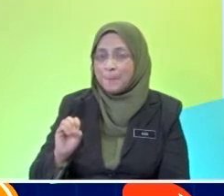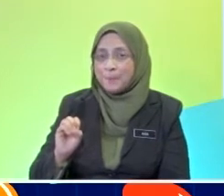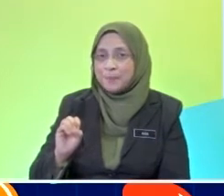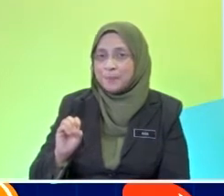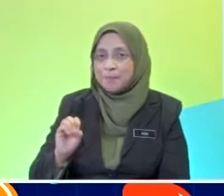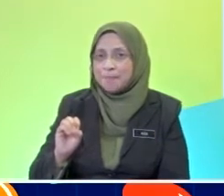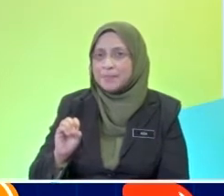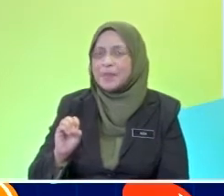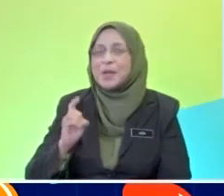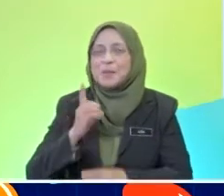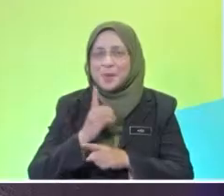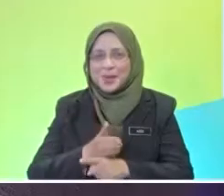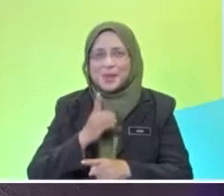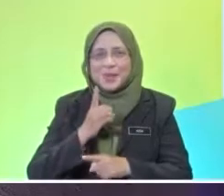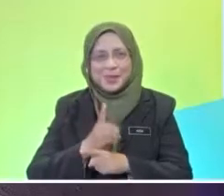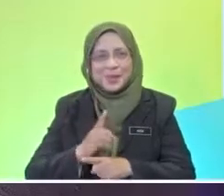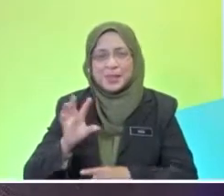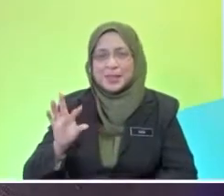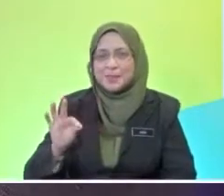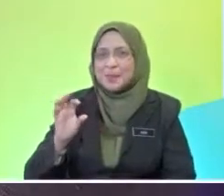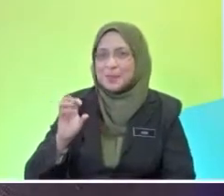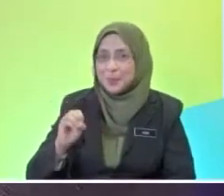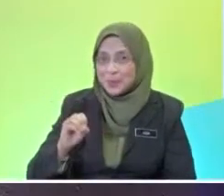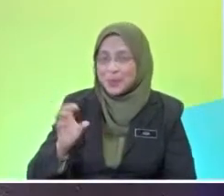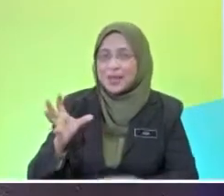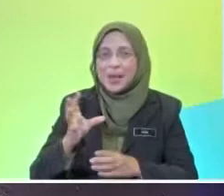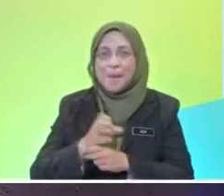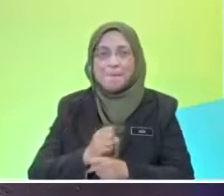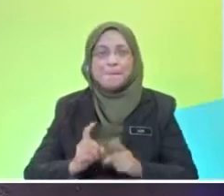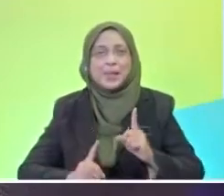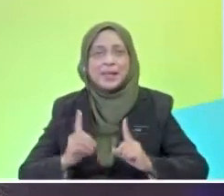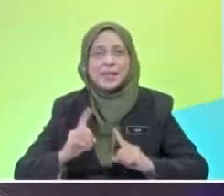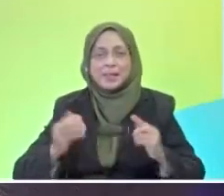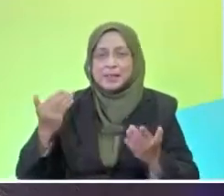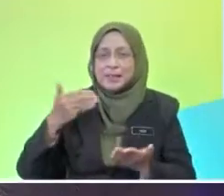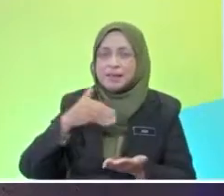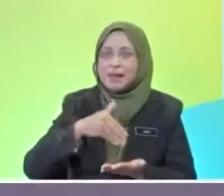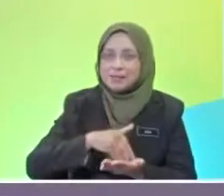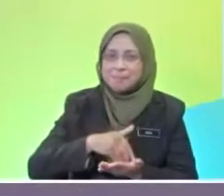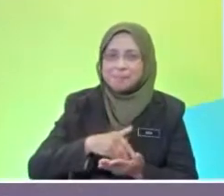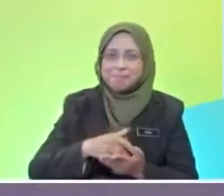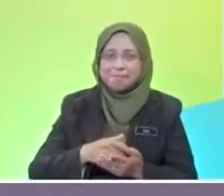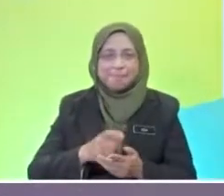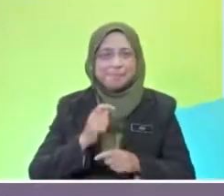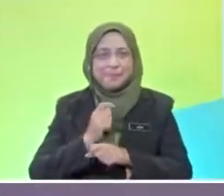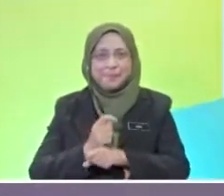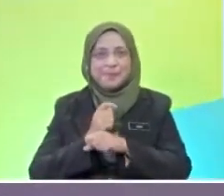90 darjah dan betul. Betul. Dapat bintang lagi. Dapat bintang lagi. Bintang untuk Amsyah. Okay,